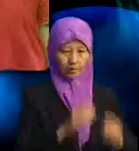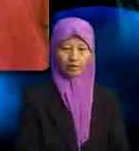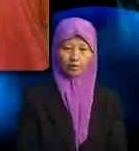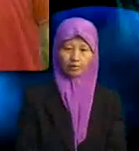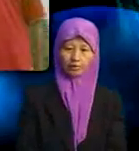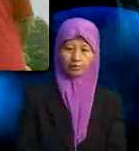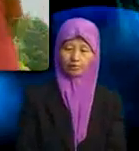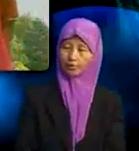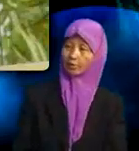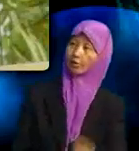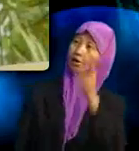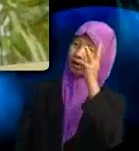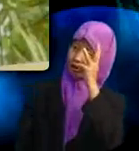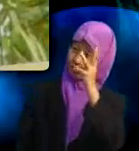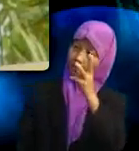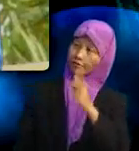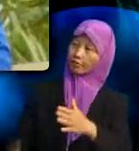Assalamualaikum ustaz.